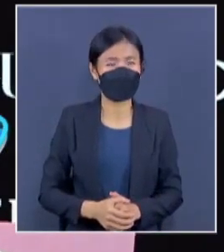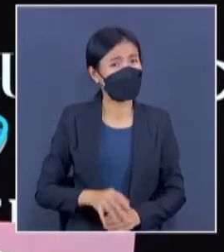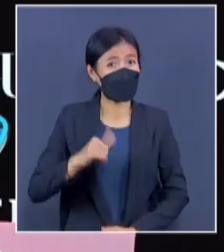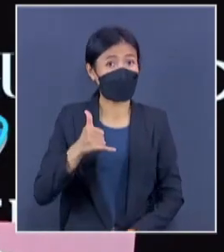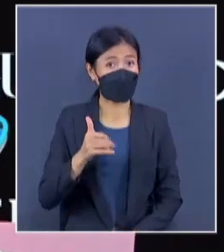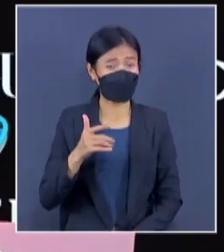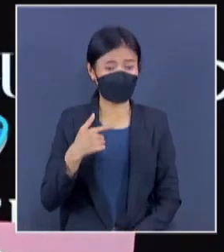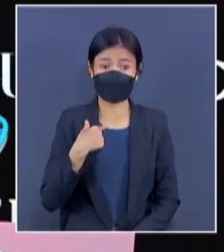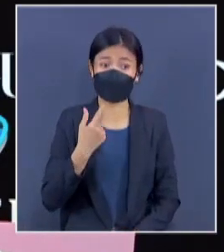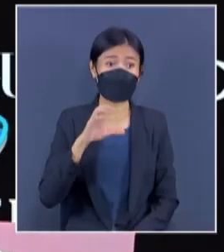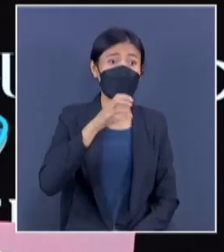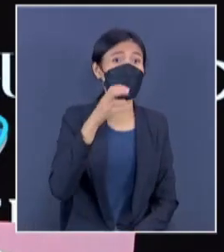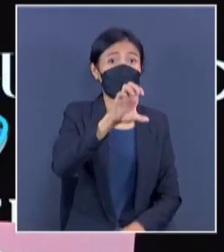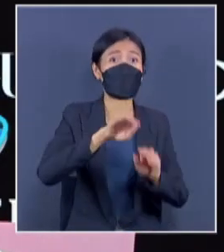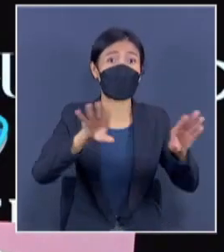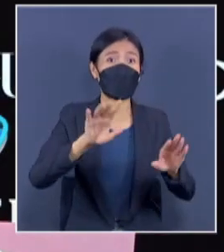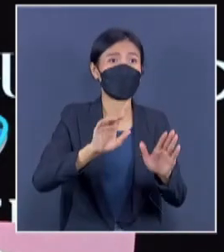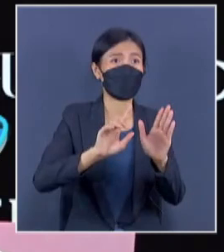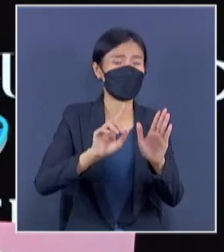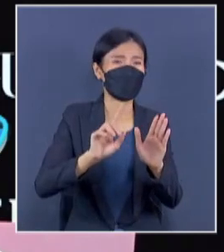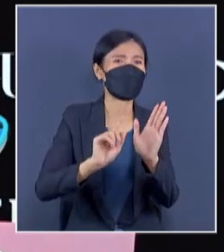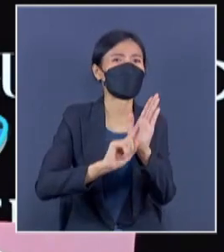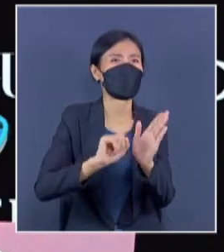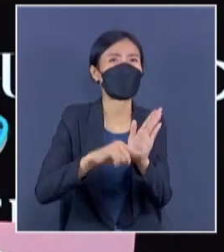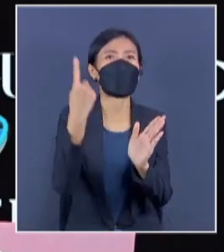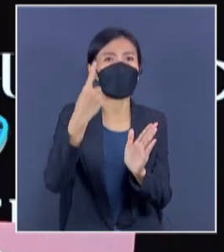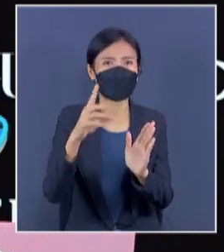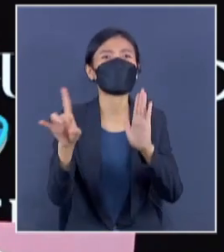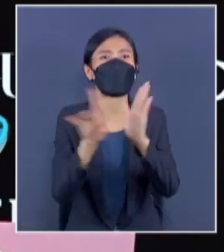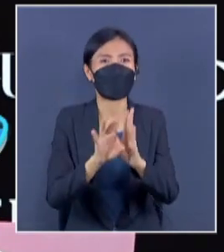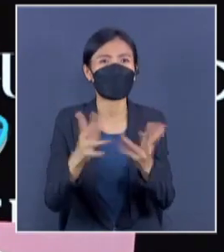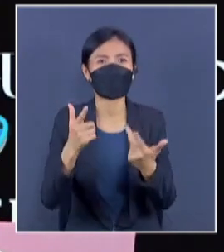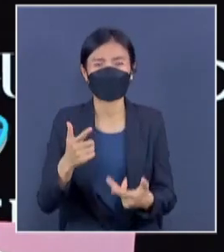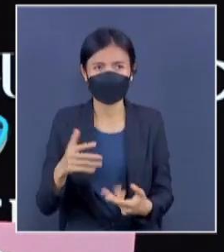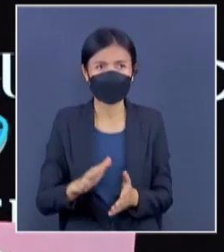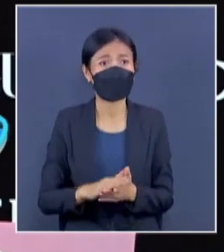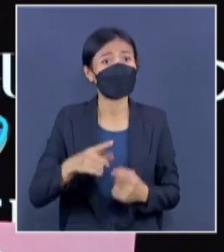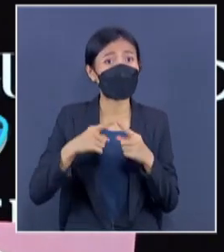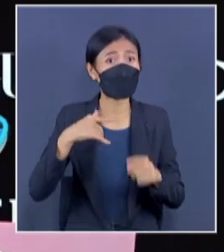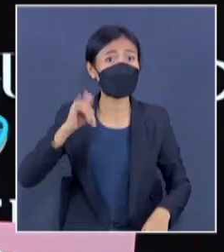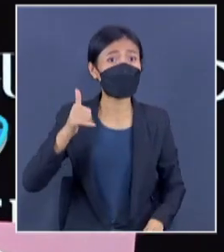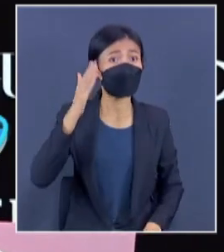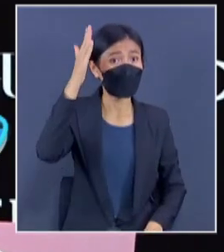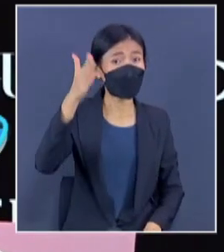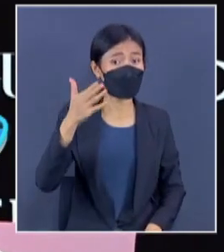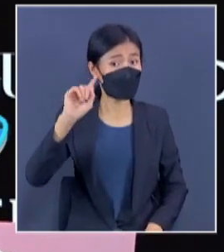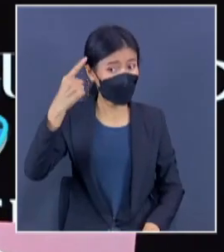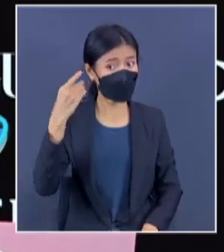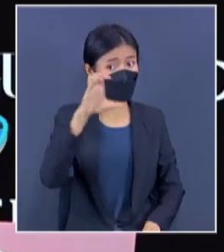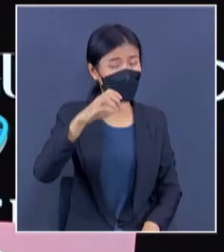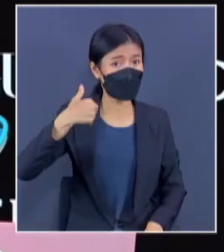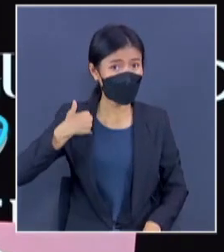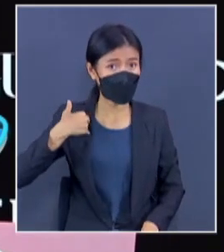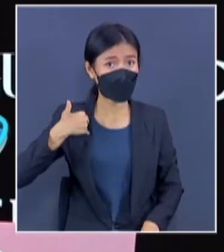อกจริงก็ไม่รู้ก็ดีใจค่ะที่ลงแต่ก็ไม่รู้ว่าอนาคตจะลงอีกหรือเปล่าก็ถือว่าเป็นโอกาส